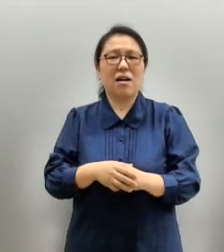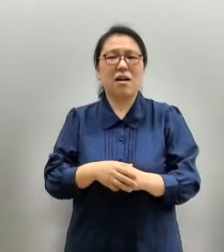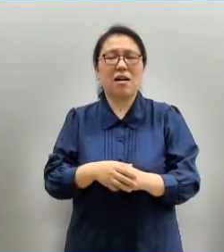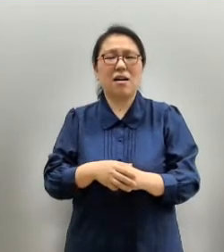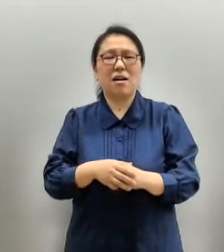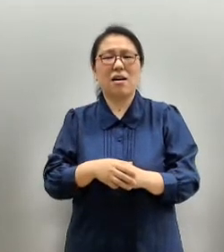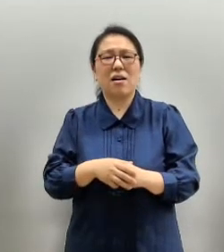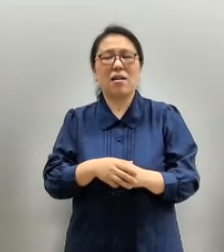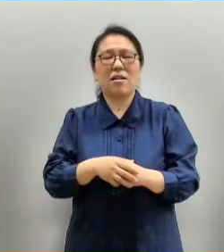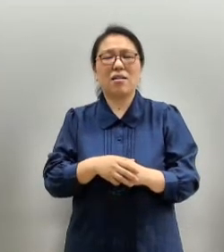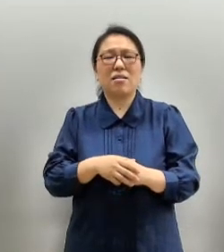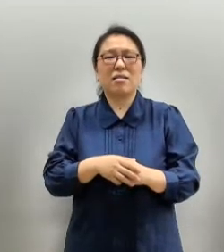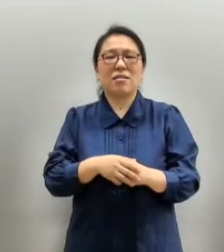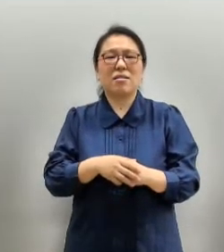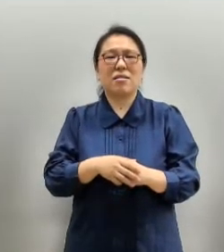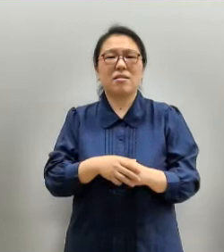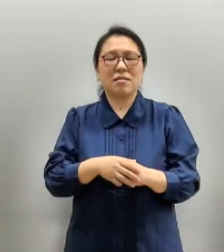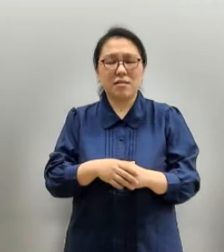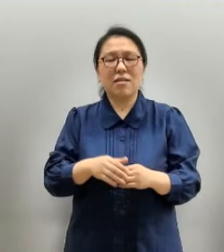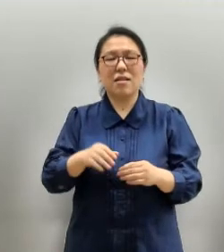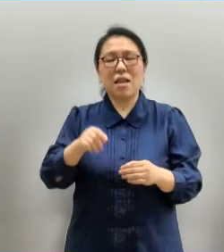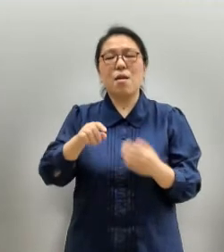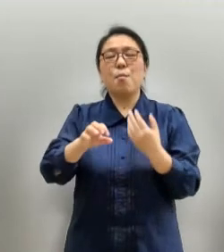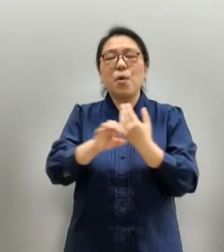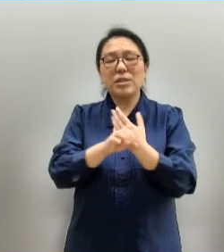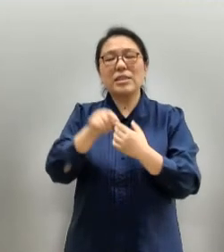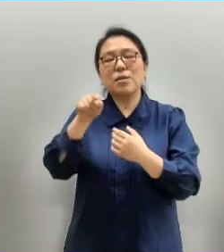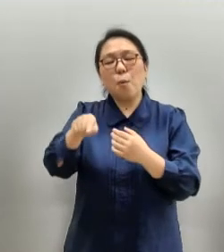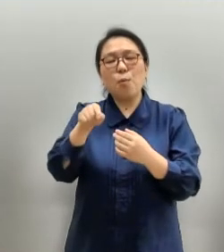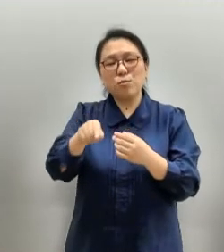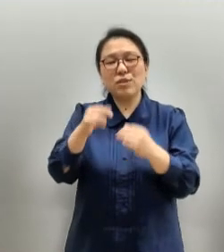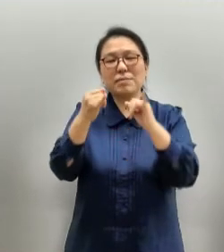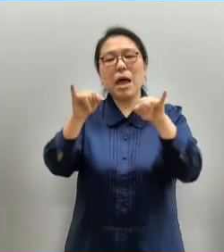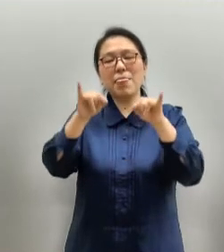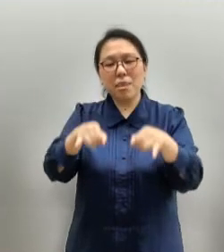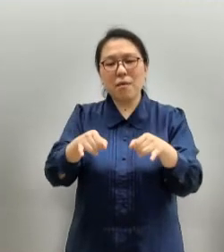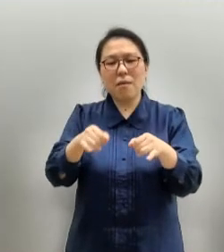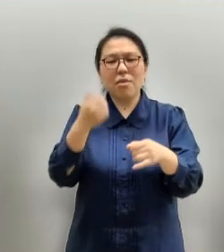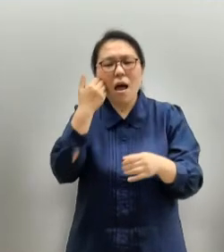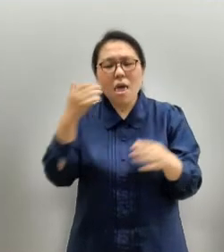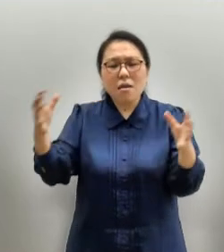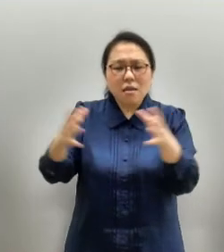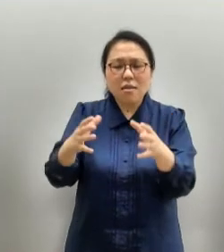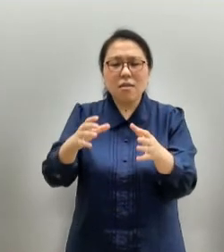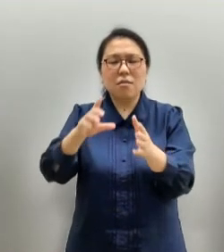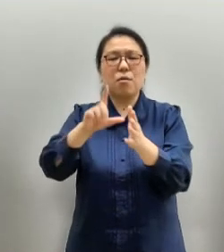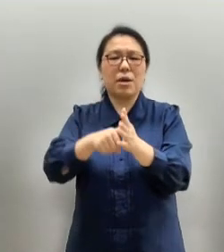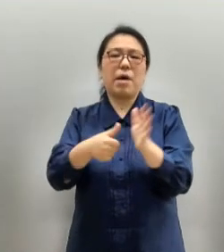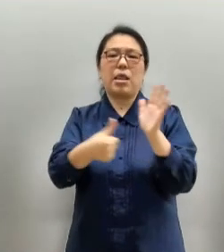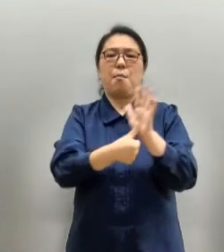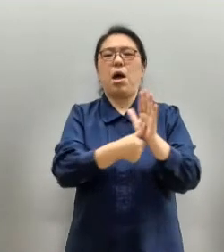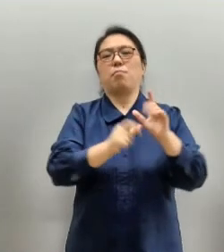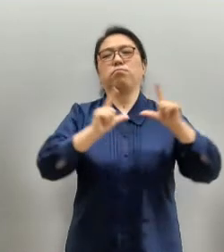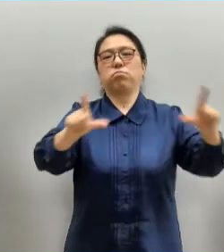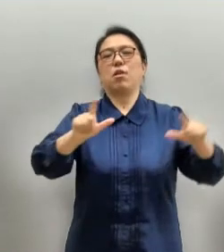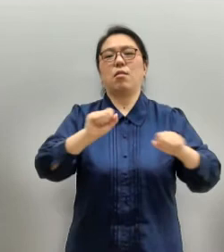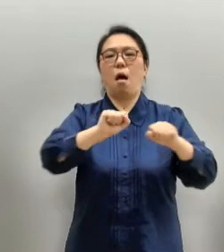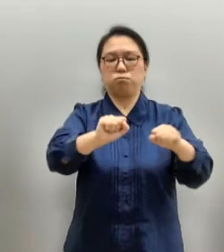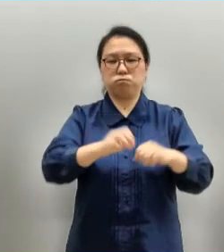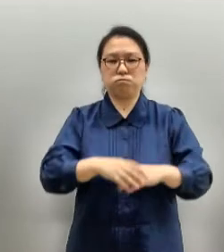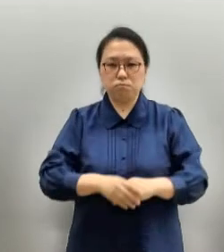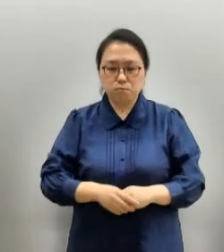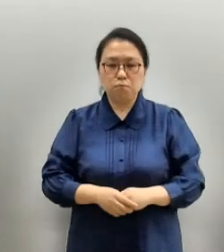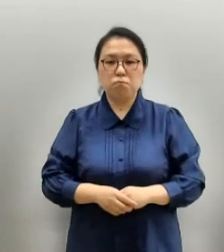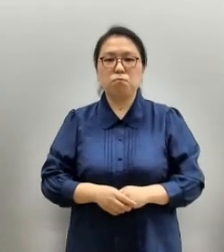ういうような場合には今後ですね、公表していくということです。あと2のところもですね、2のところ